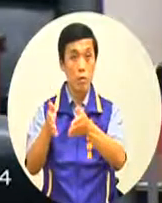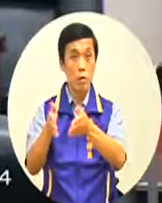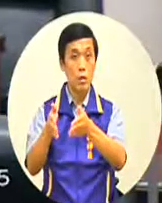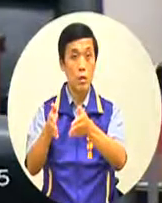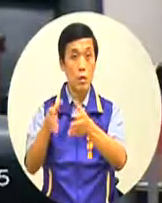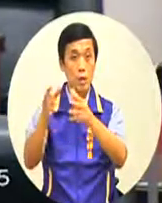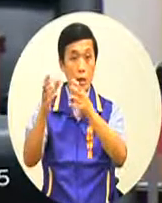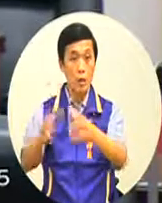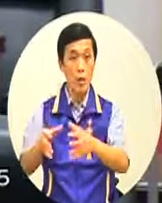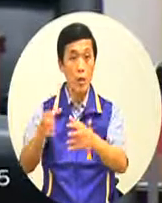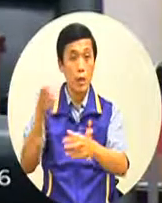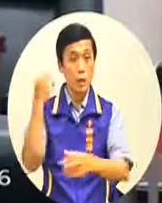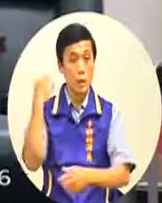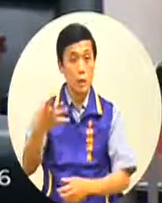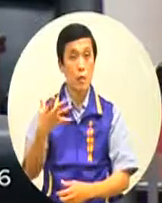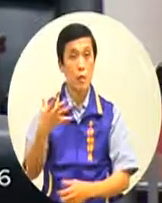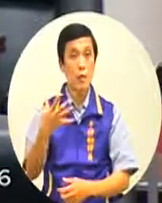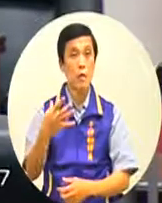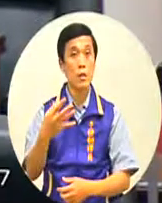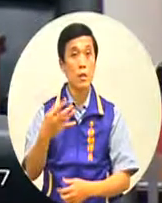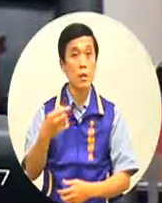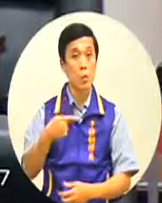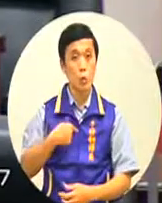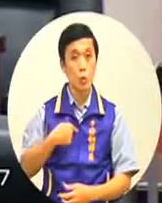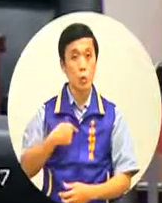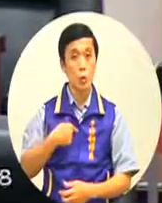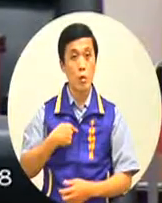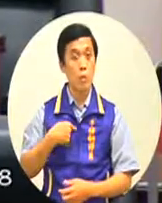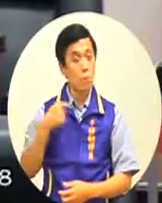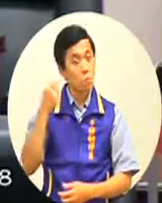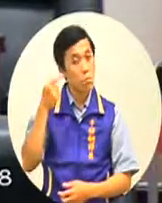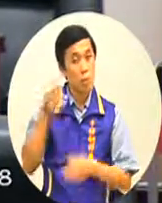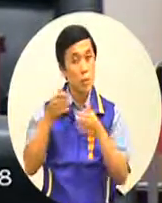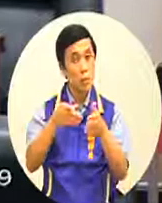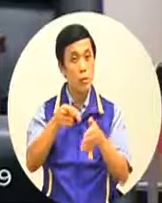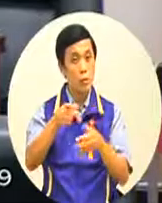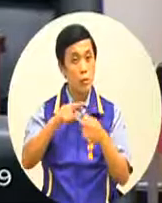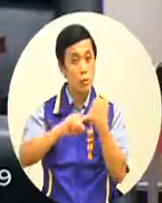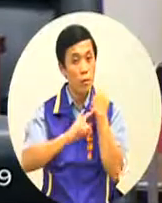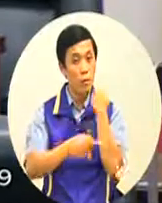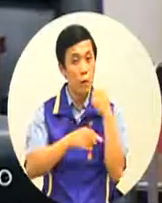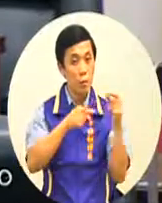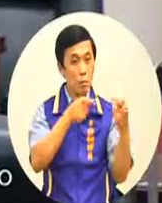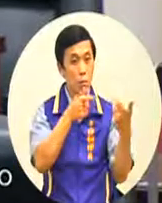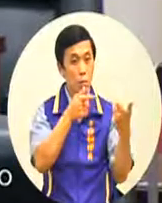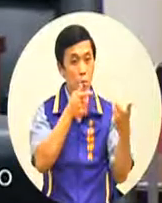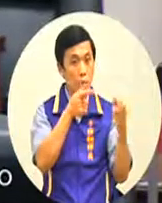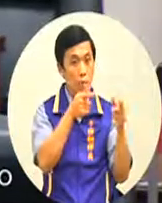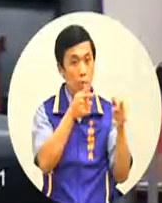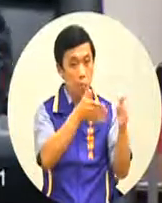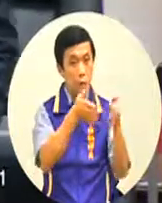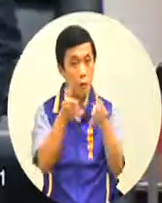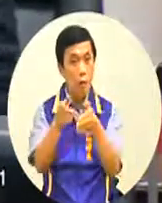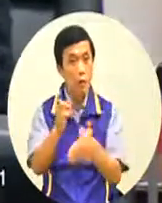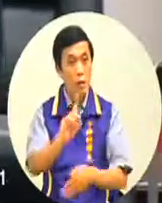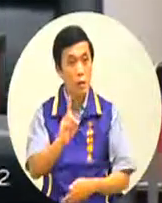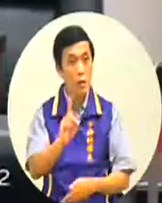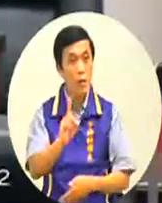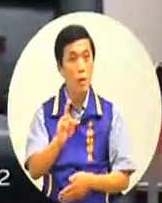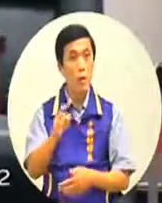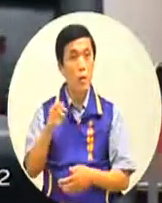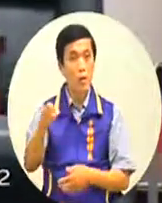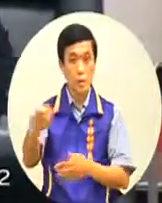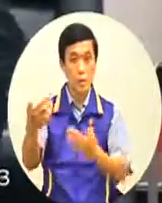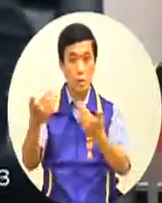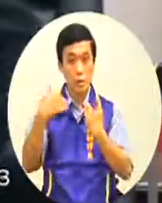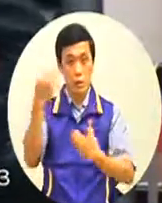诶长照中心，我也知影，讲这会发啊，对袂发，啊，结果吼、哦、来订正我，